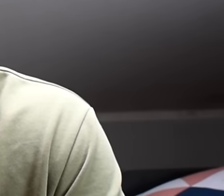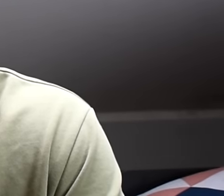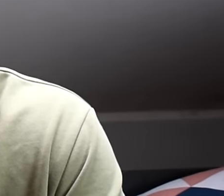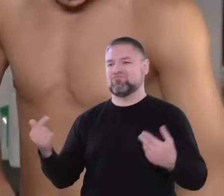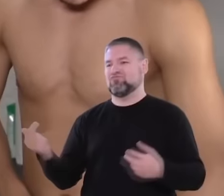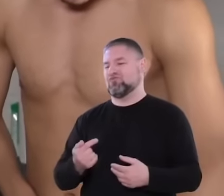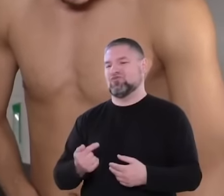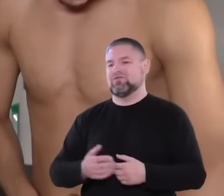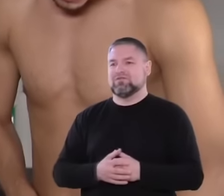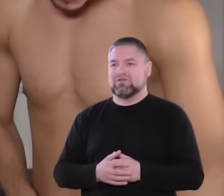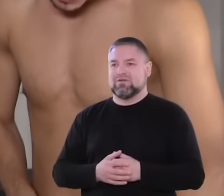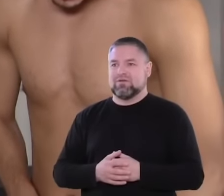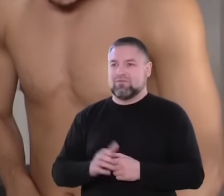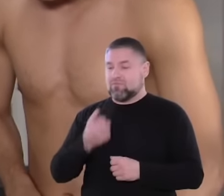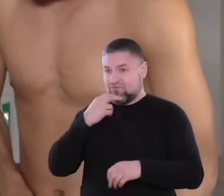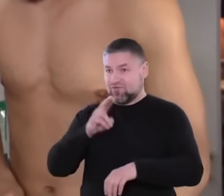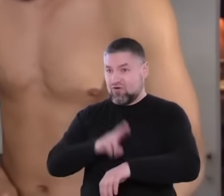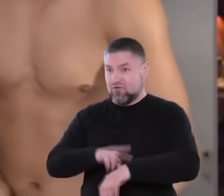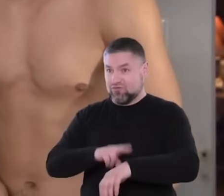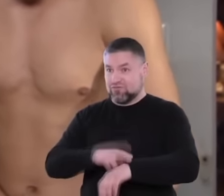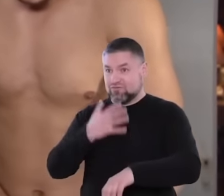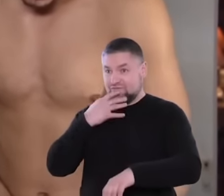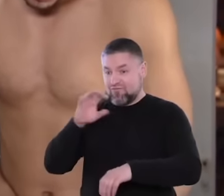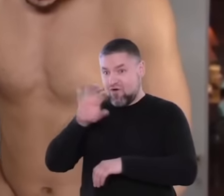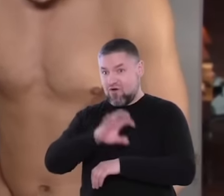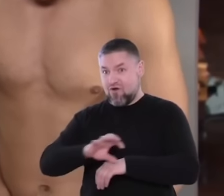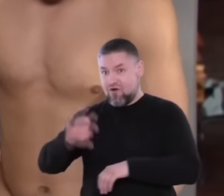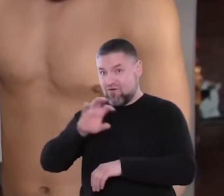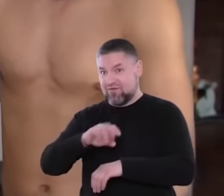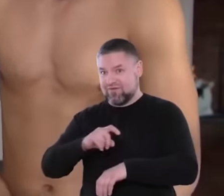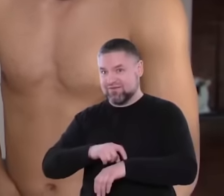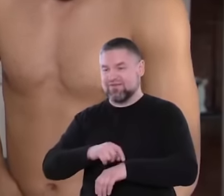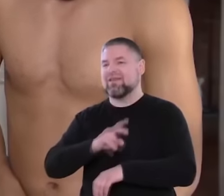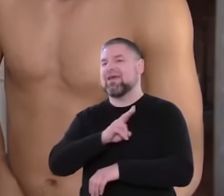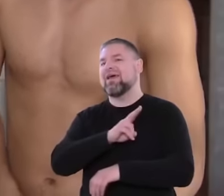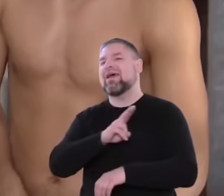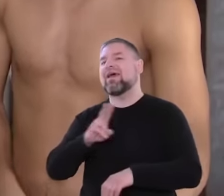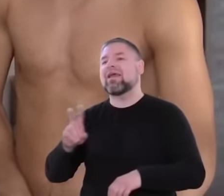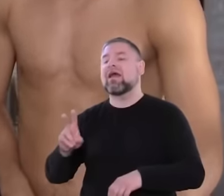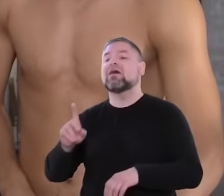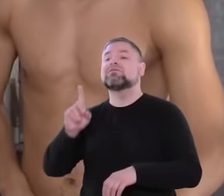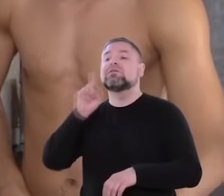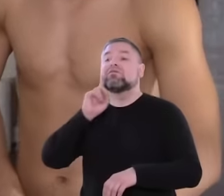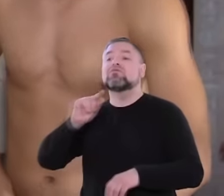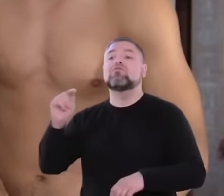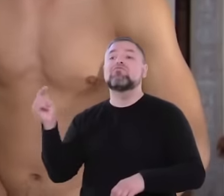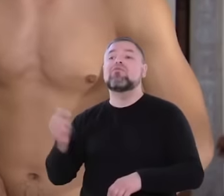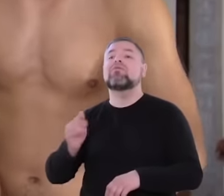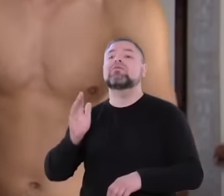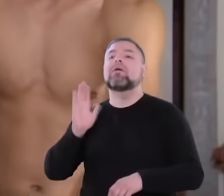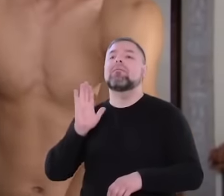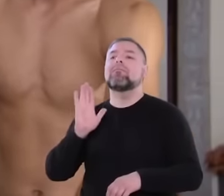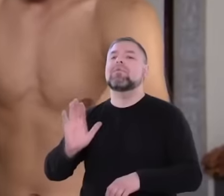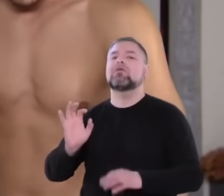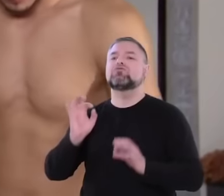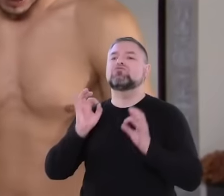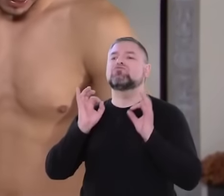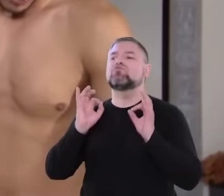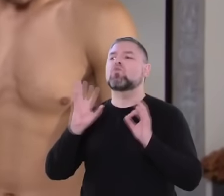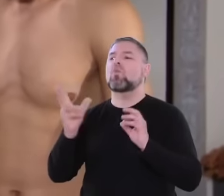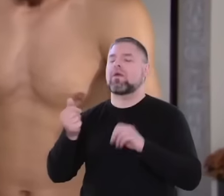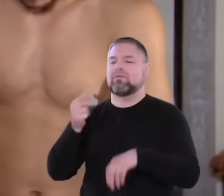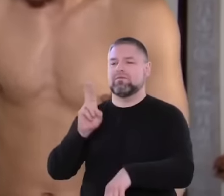Sponsoring jak chuj. Co mówisz o tym zegarku, który wczoraj razem oglądaliśmy? Każdy stylowy mężczyzna powinien mieć klasyczny